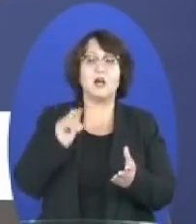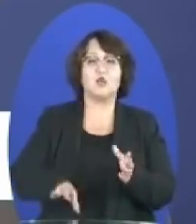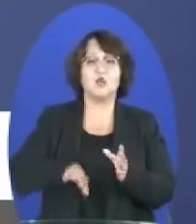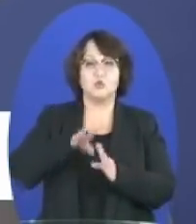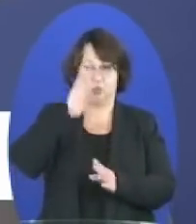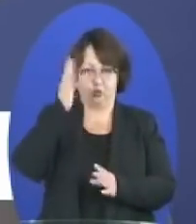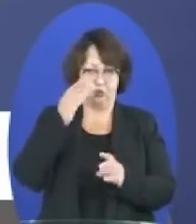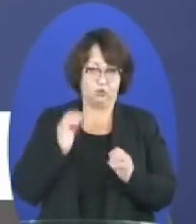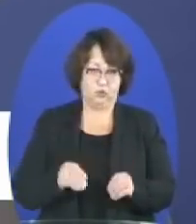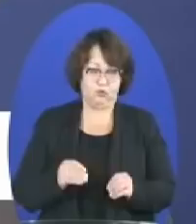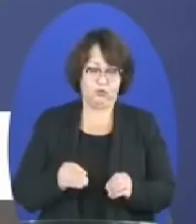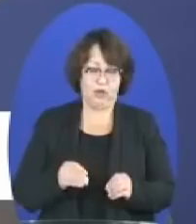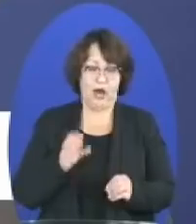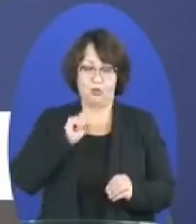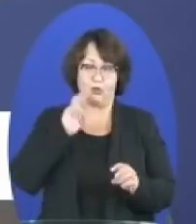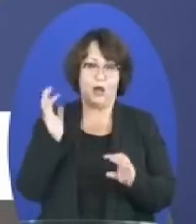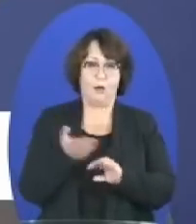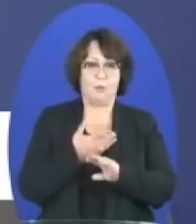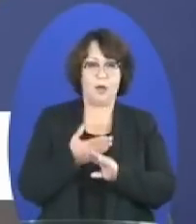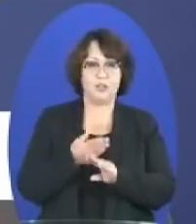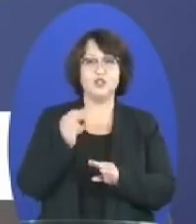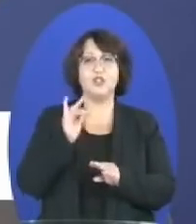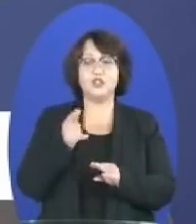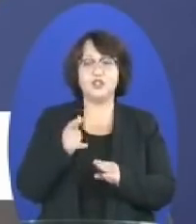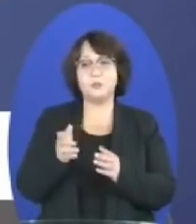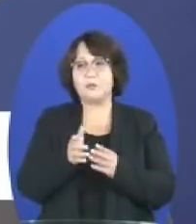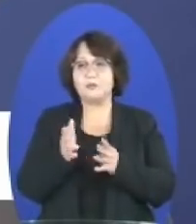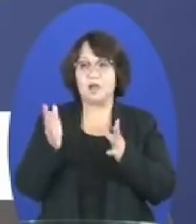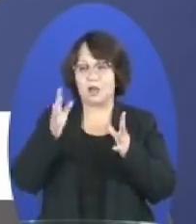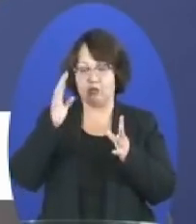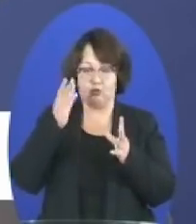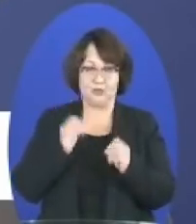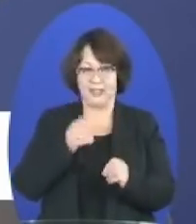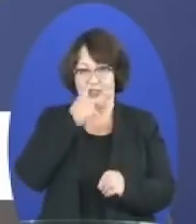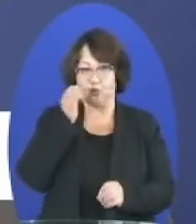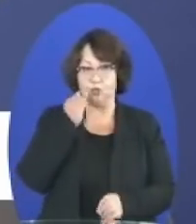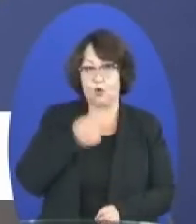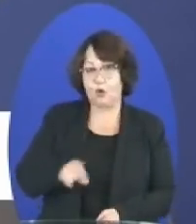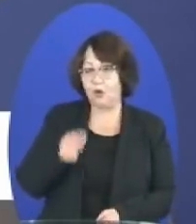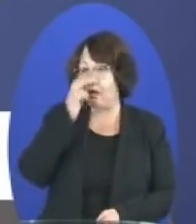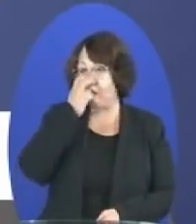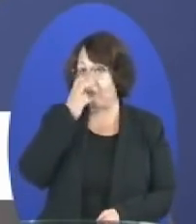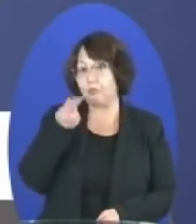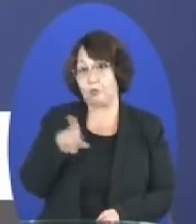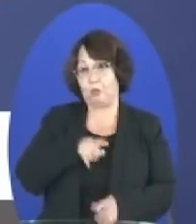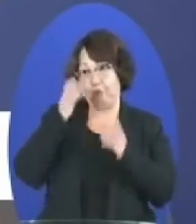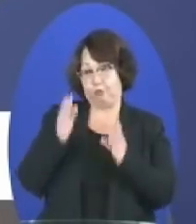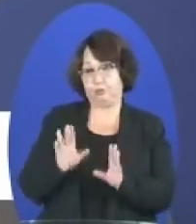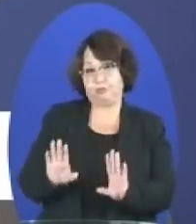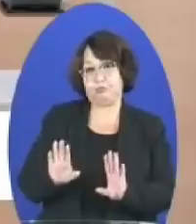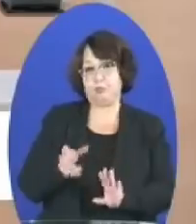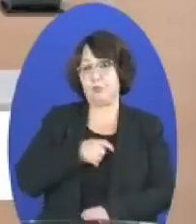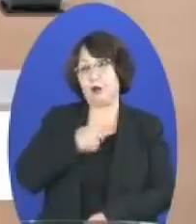хөрөнгө оруулалтын аюулгүй байдлын чиг баримжаа харагдах болно. Хятад улс үүнийг ойроос анхааралтай ажиглах болно.